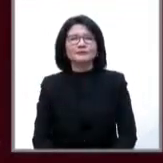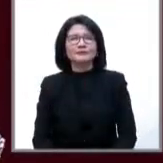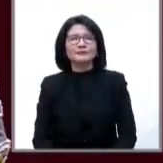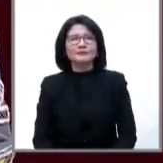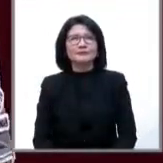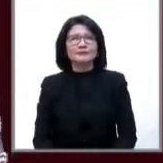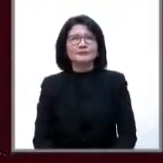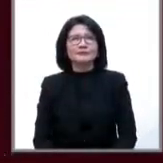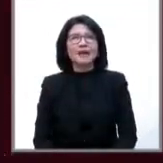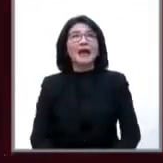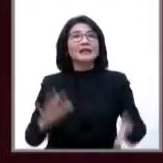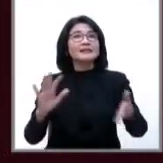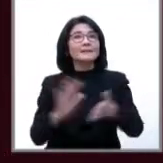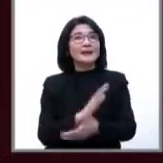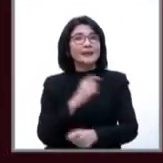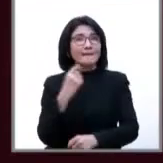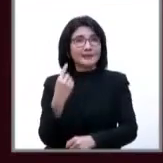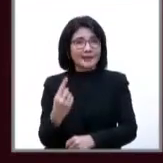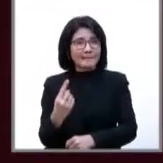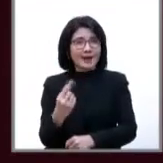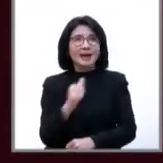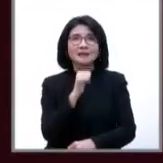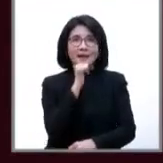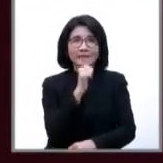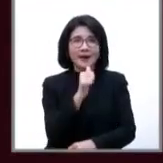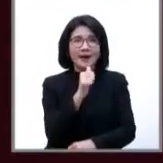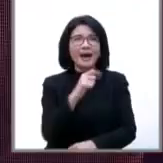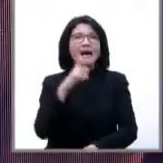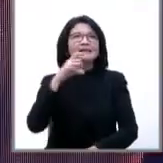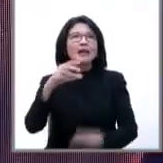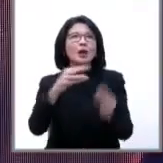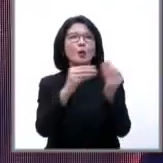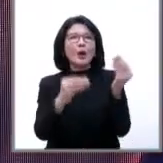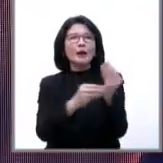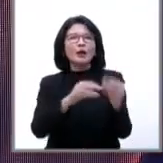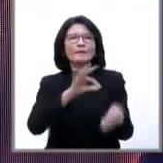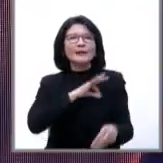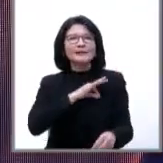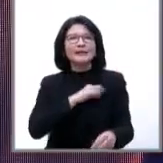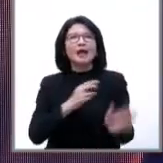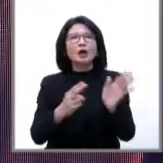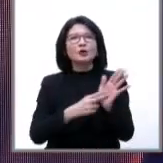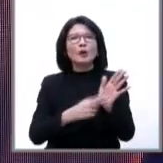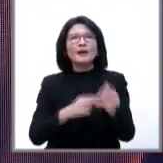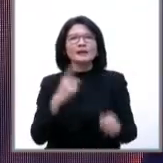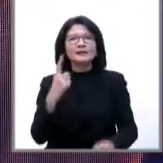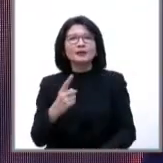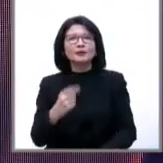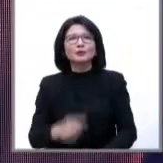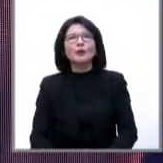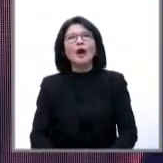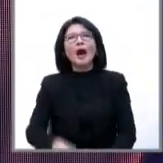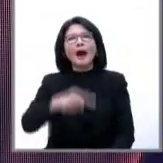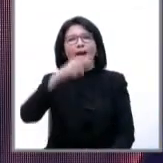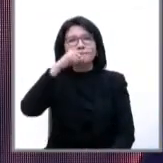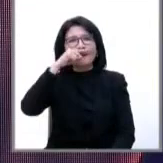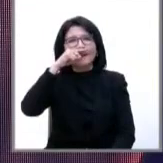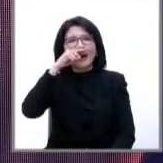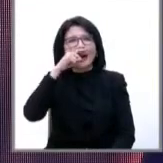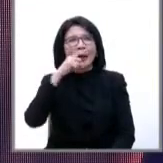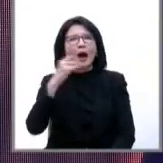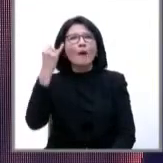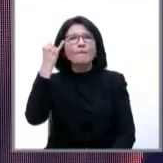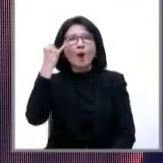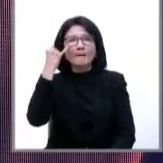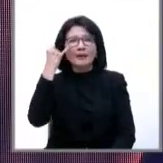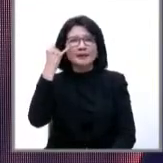Ini kesempatan pertama akan kami berikan kepada calon wakil presiden nomor urut 1 Bapak Muhaimin Iskandar untuk bertanya